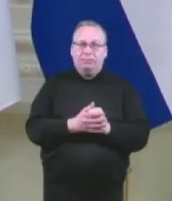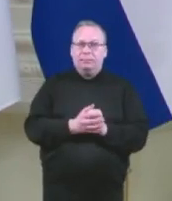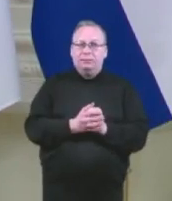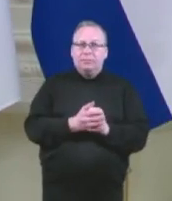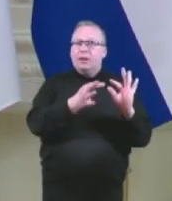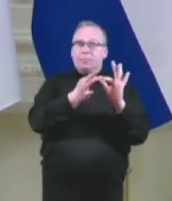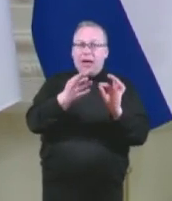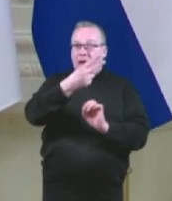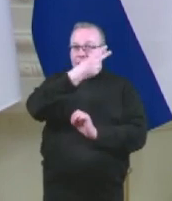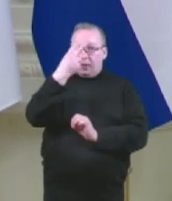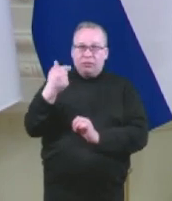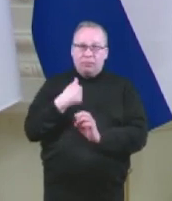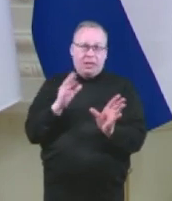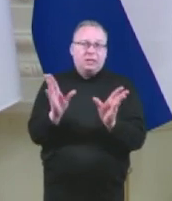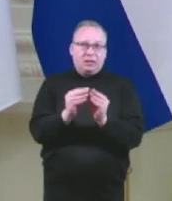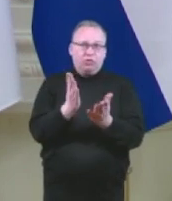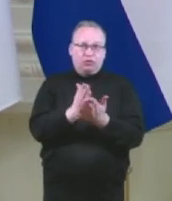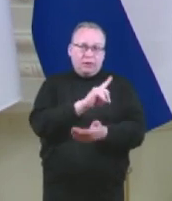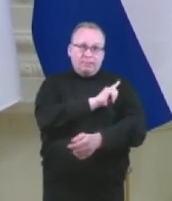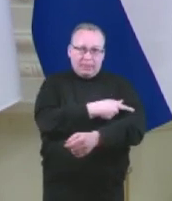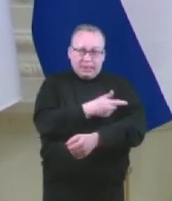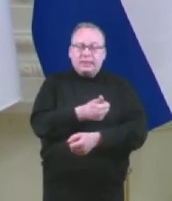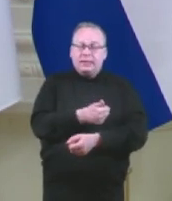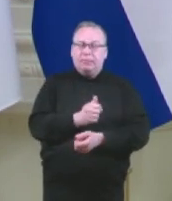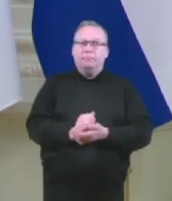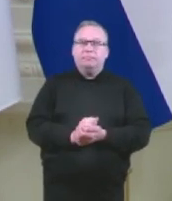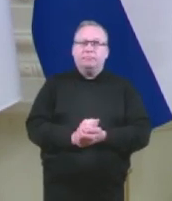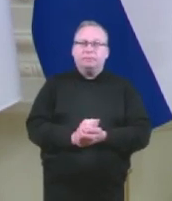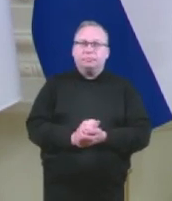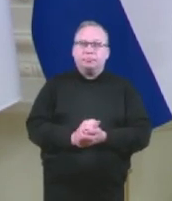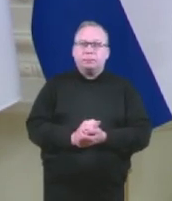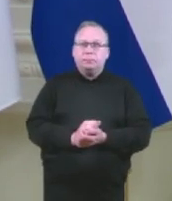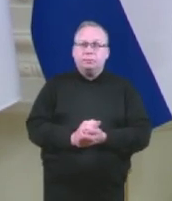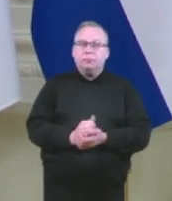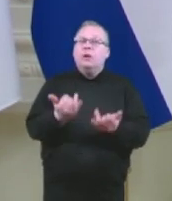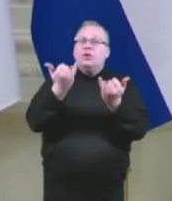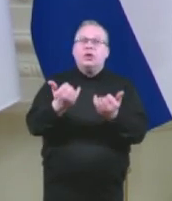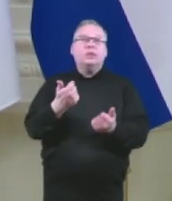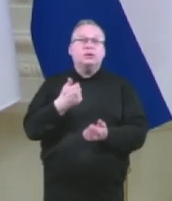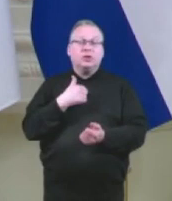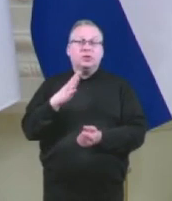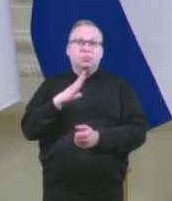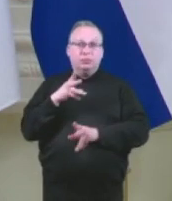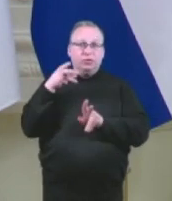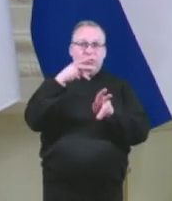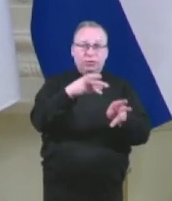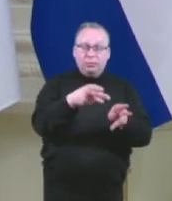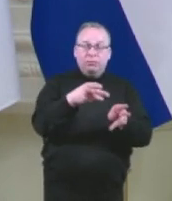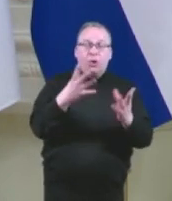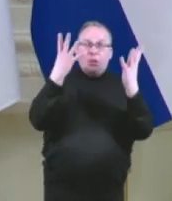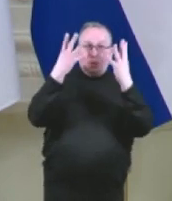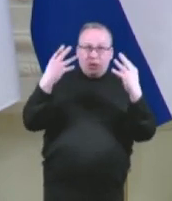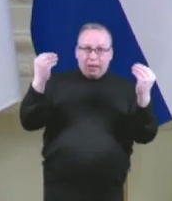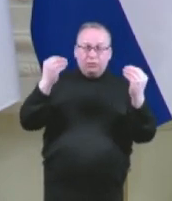bendradarbiauja su Lietuva ir mes kartu esame stipresni. Šiandien aš aplankiau olandų karius